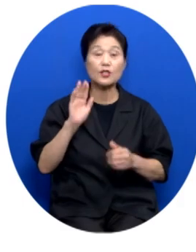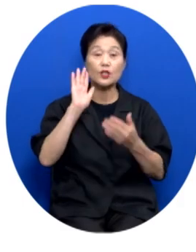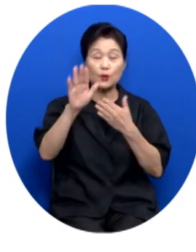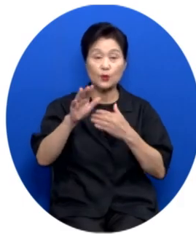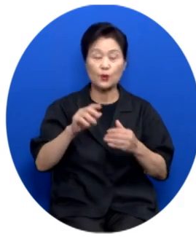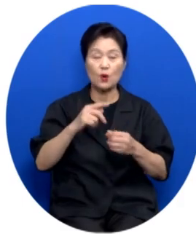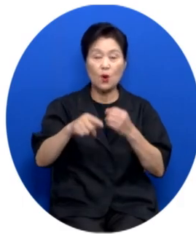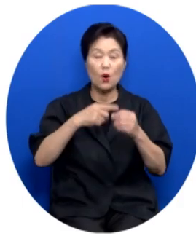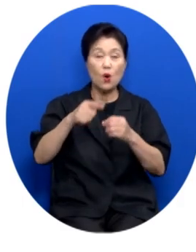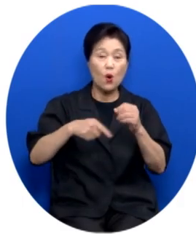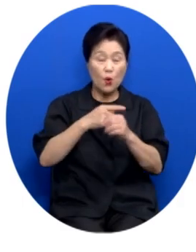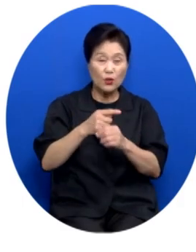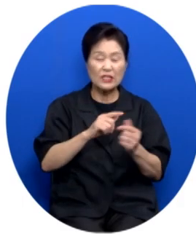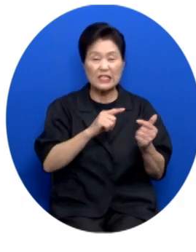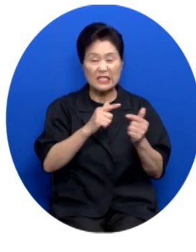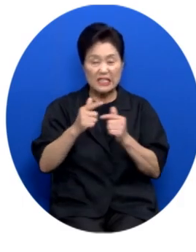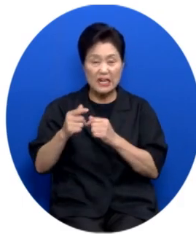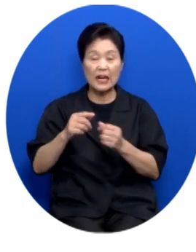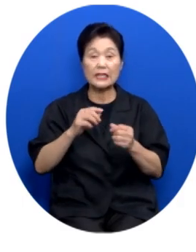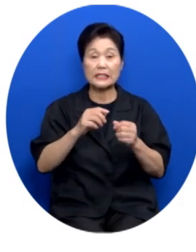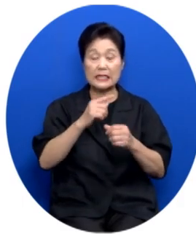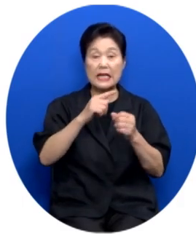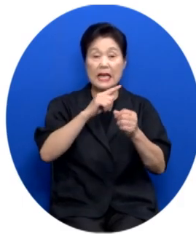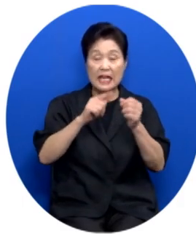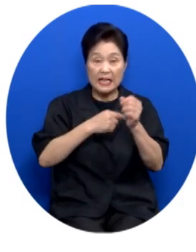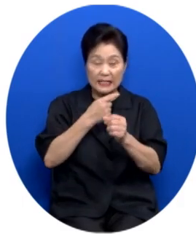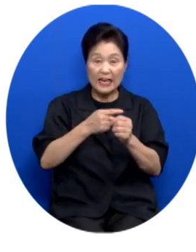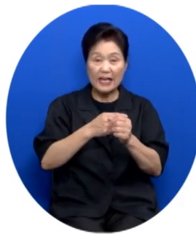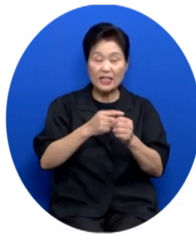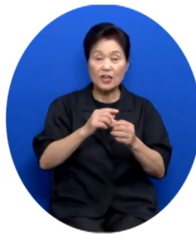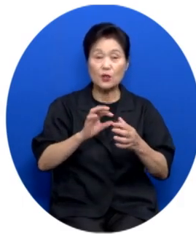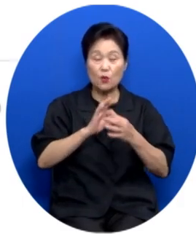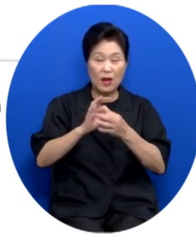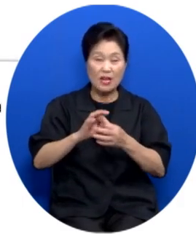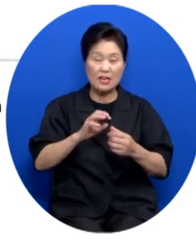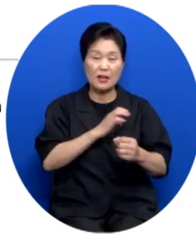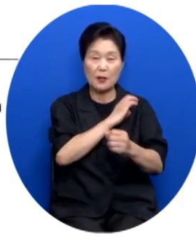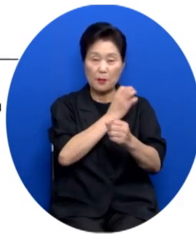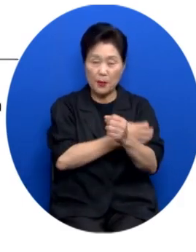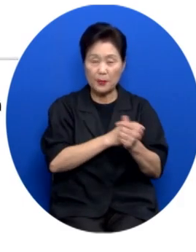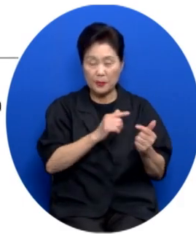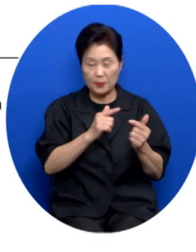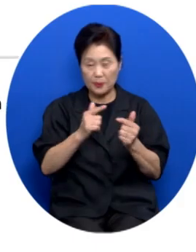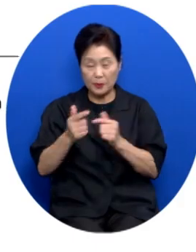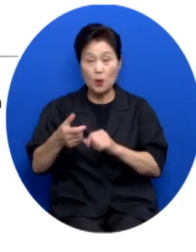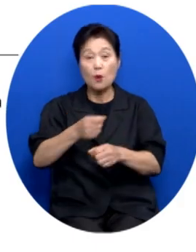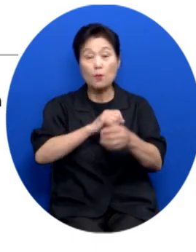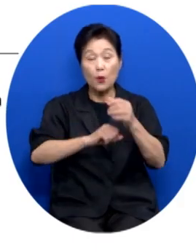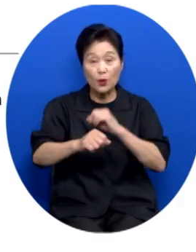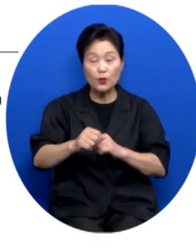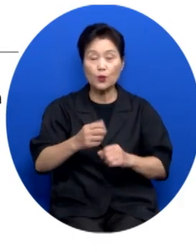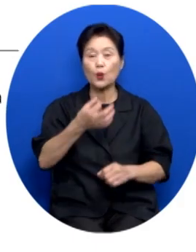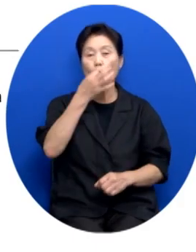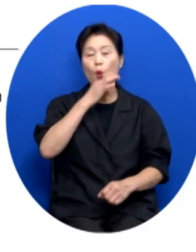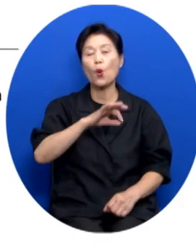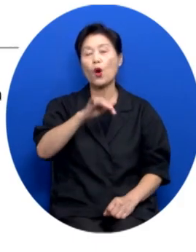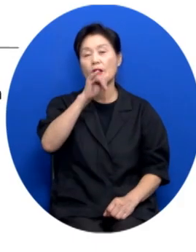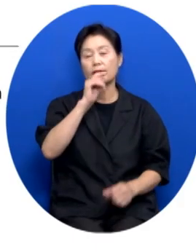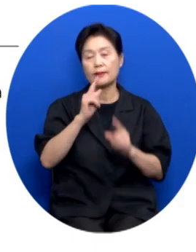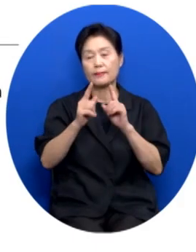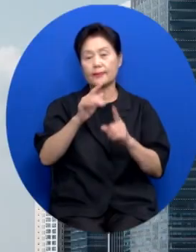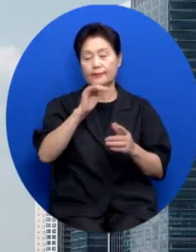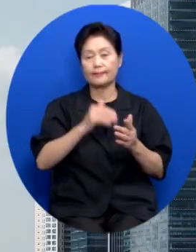비롯한 신재생에너지 확대 등 정부의 온실가스 배출량 감축 노력이 본격적으로 효과를 보인 것이라고